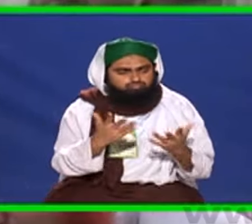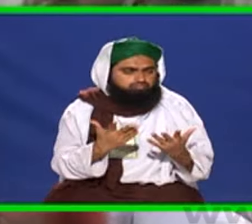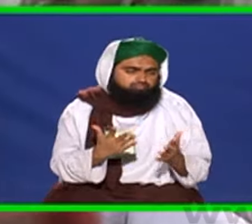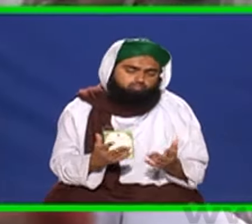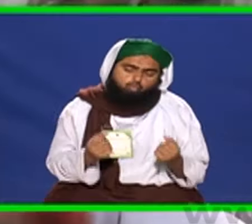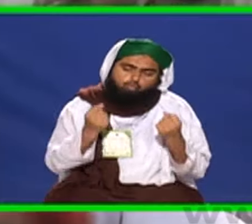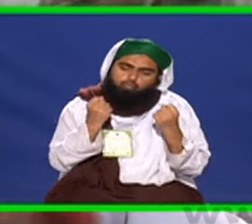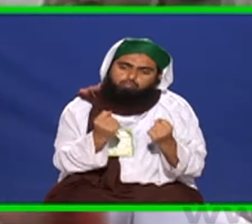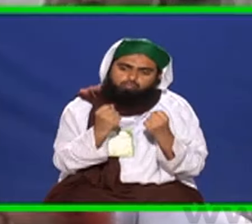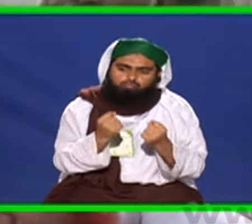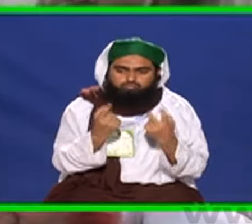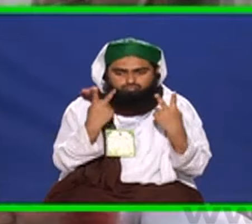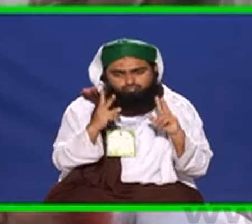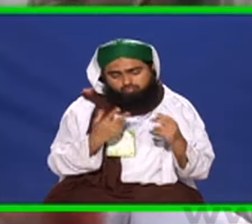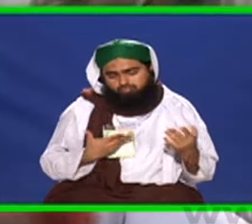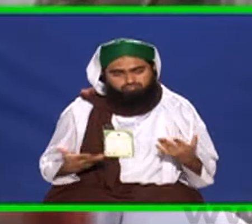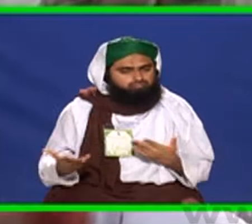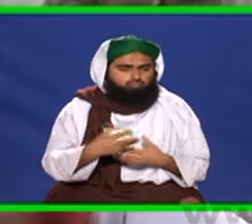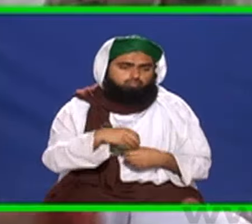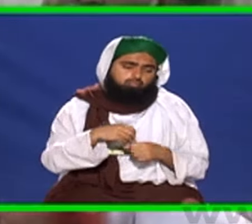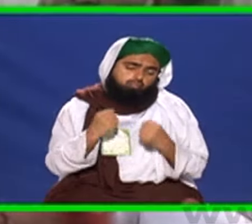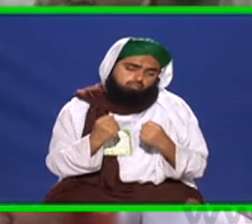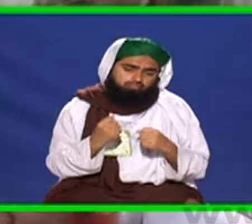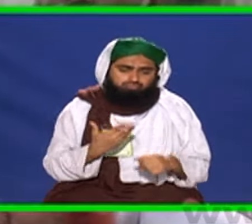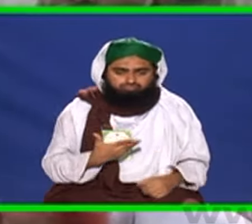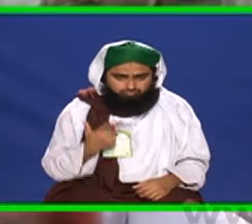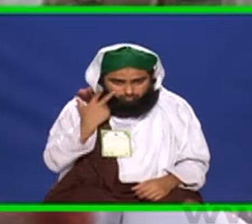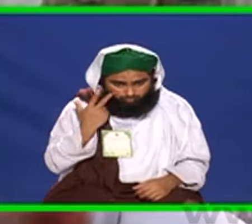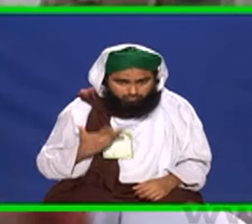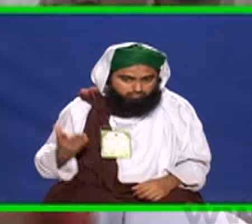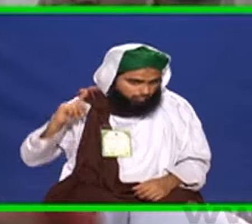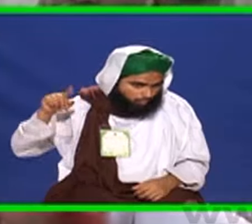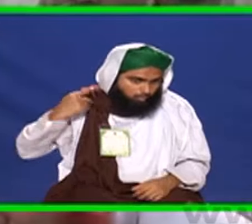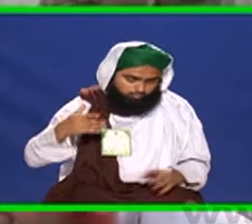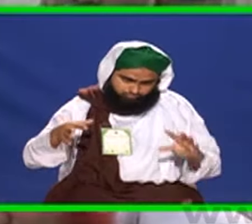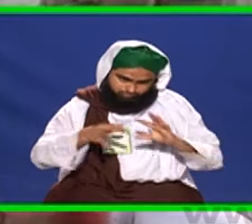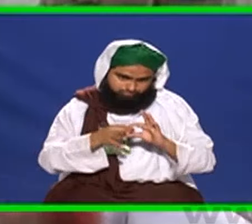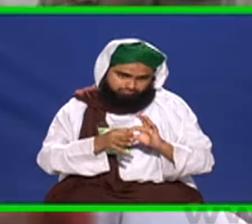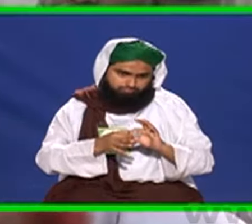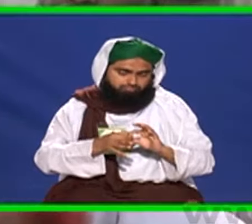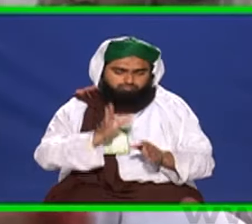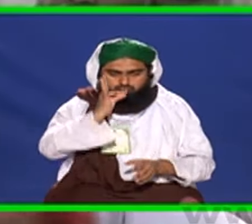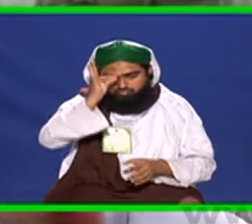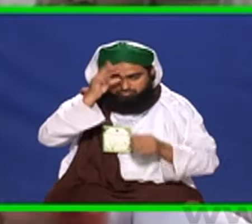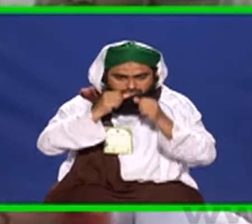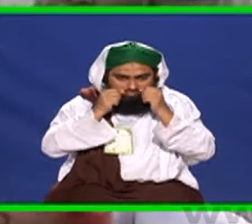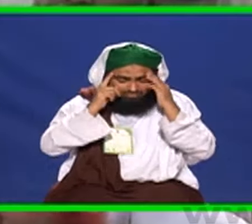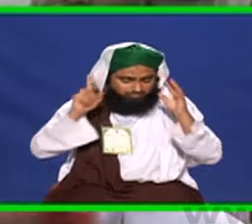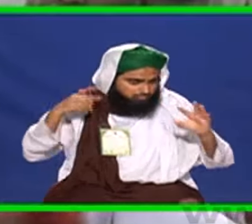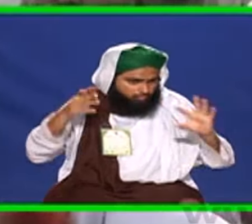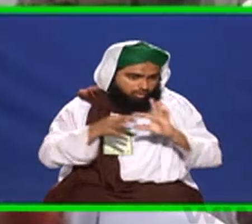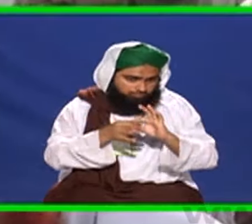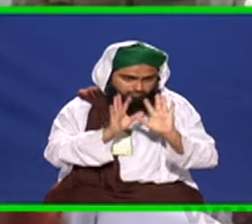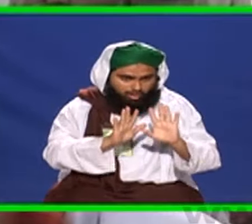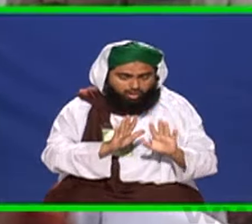یہ ہم جیسوں کے لیے ممکن نہیں. آپ غلامی کا دعویٰ کرتے ہیں سرکار کی غلامی، سب کہیں گے ہاں، تو سرکار نے فرمایا